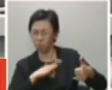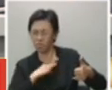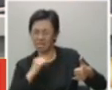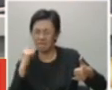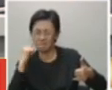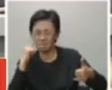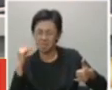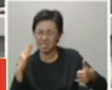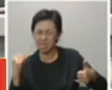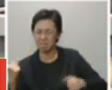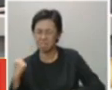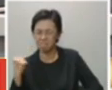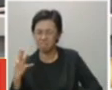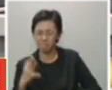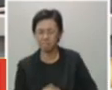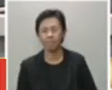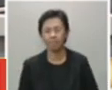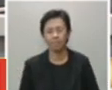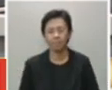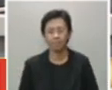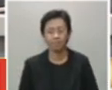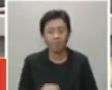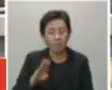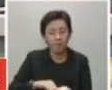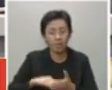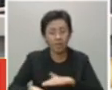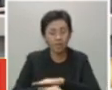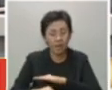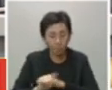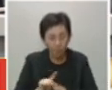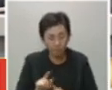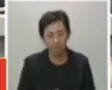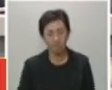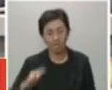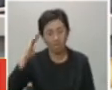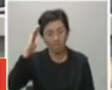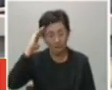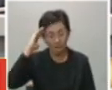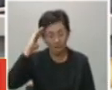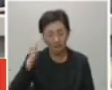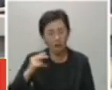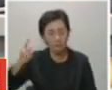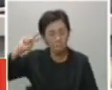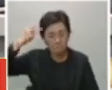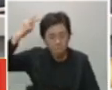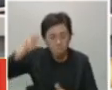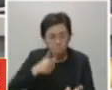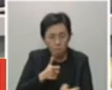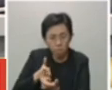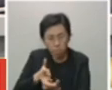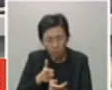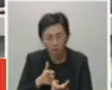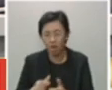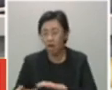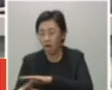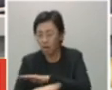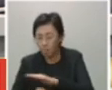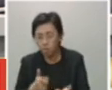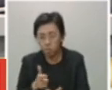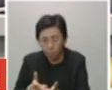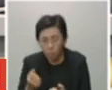เพราะจากข้อเท็จจริงเนี่ยมันปรากฏว่าจากคลั่งเนี่ยหลังจากปล้นปืนปล้นอาวุธสงคร